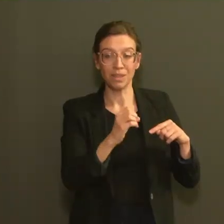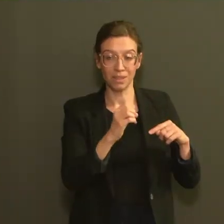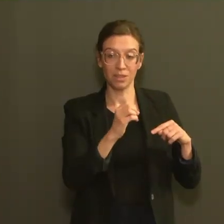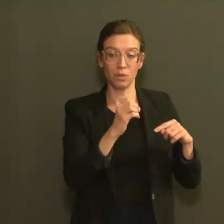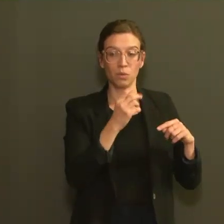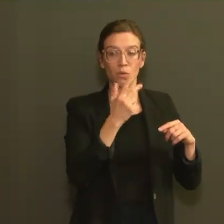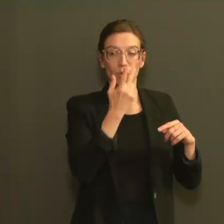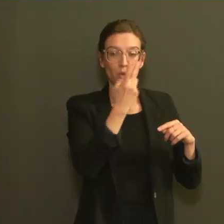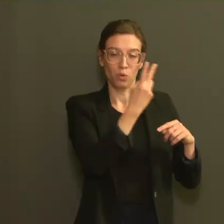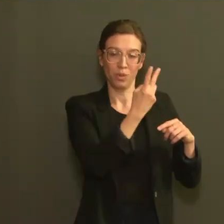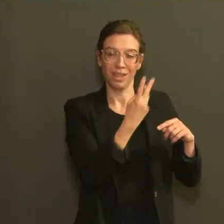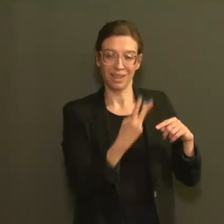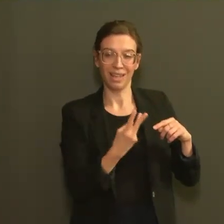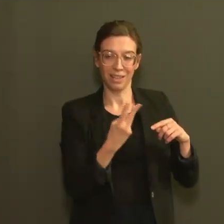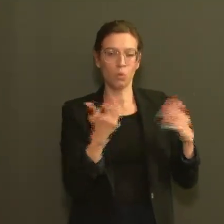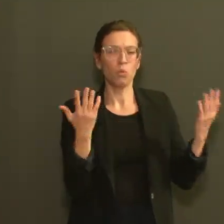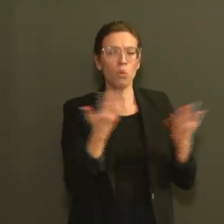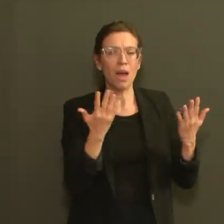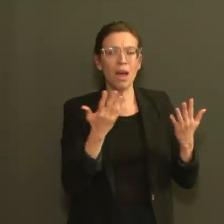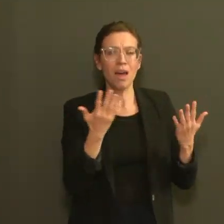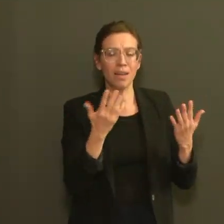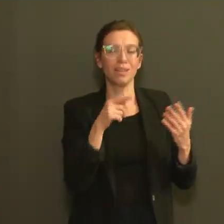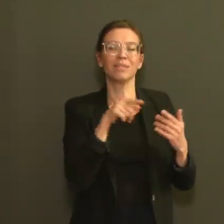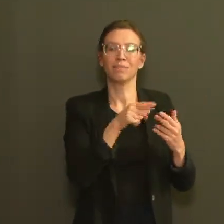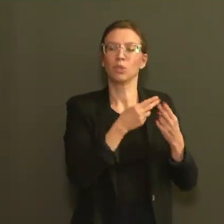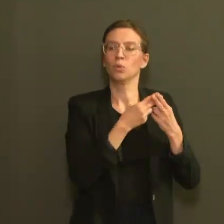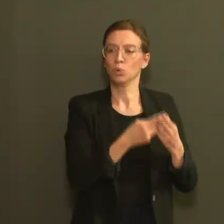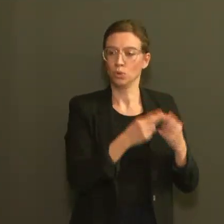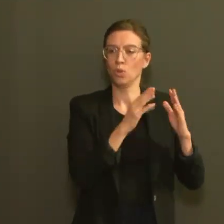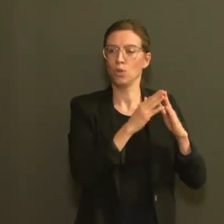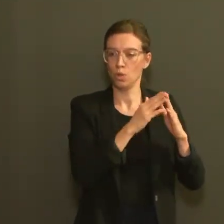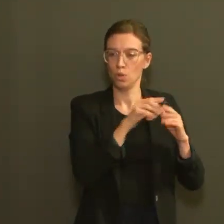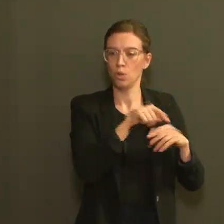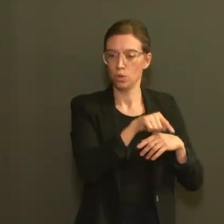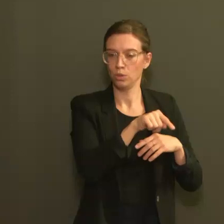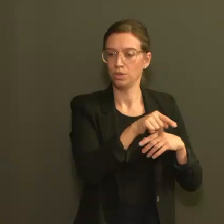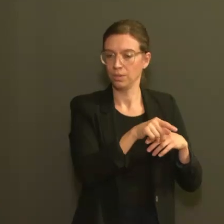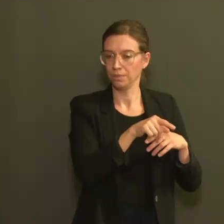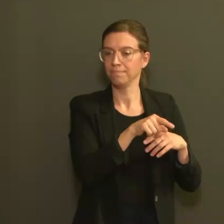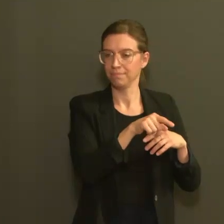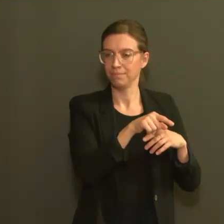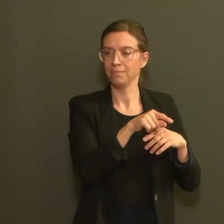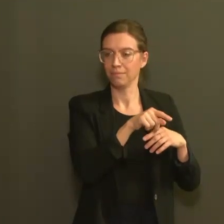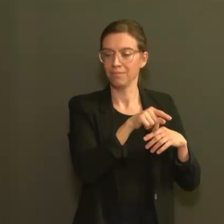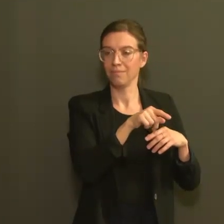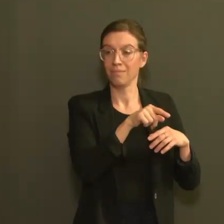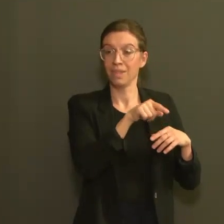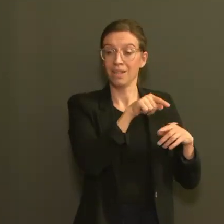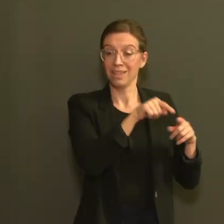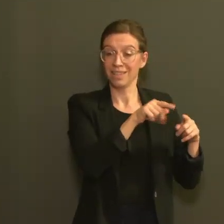een woonzorgcentrum. Dat is sinds deze zomer gedaald tot 45%.